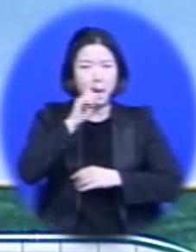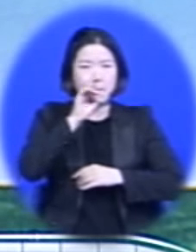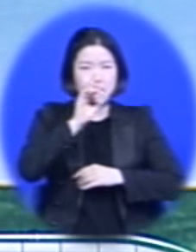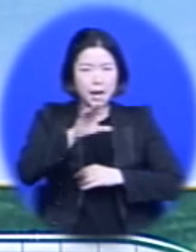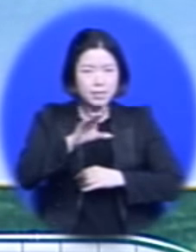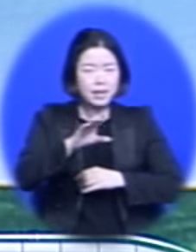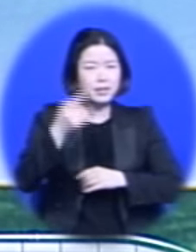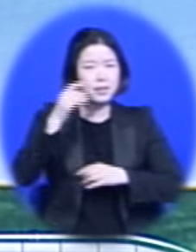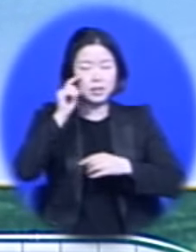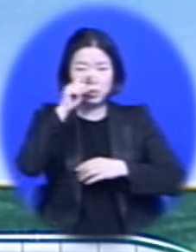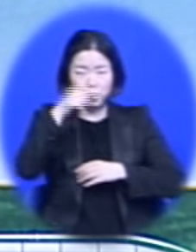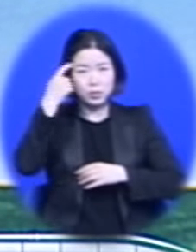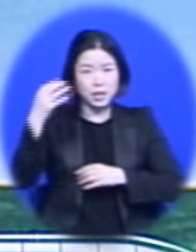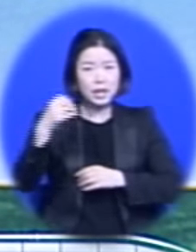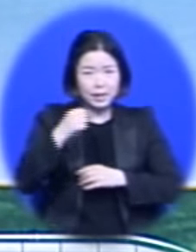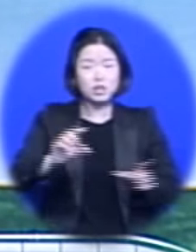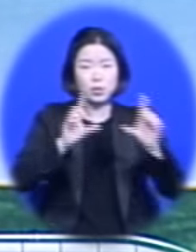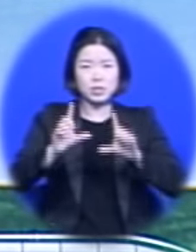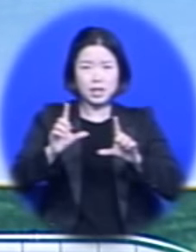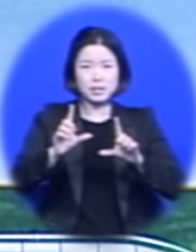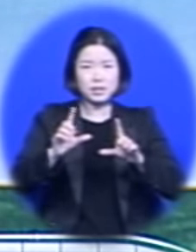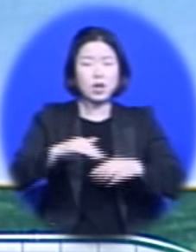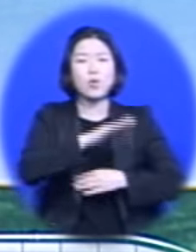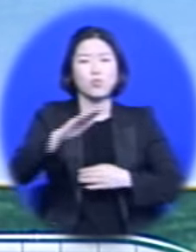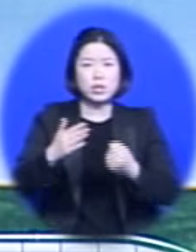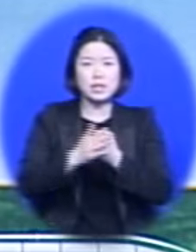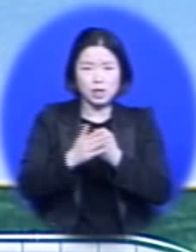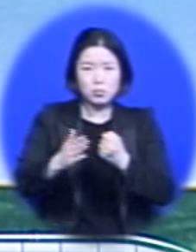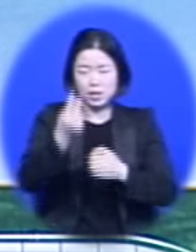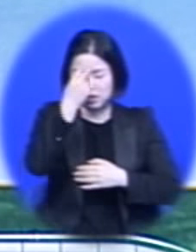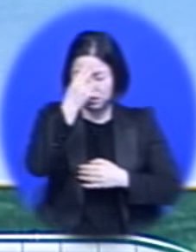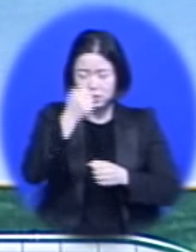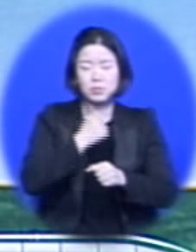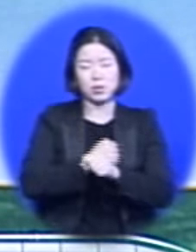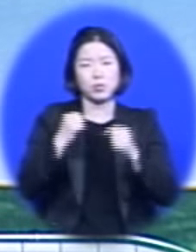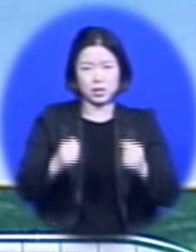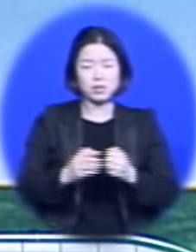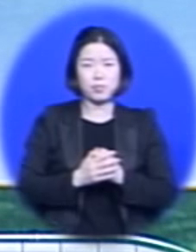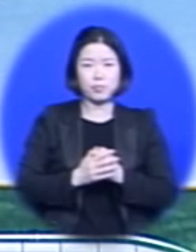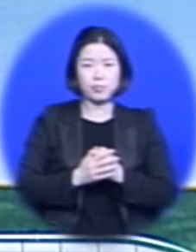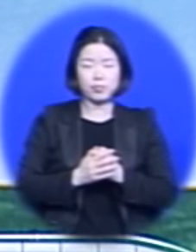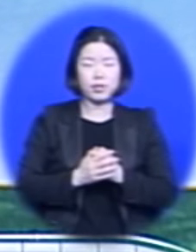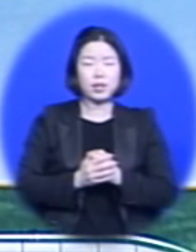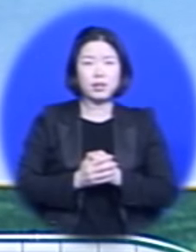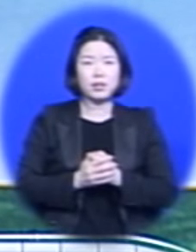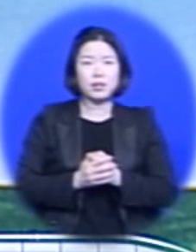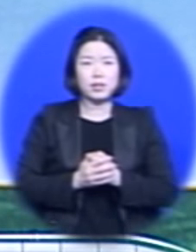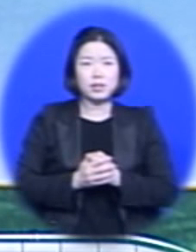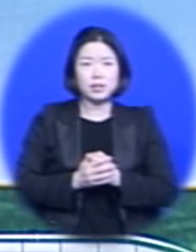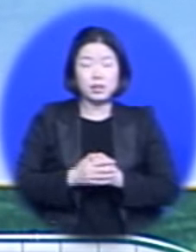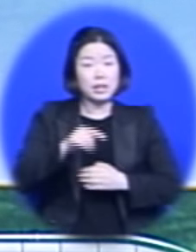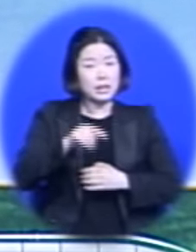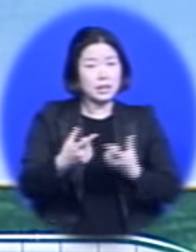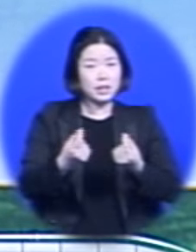끔찍한 생각을 품고 사는 성도들 때문에 근심하시는 거죠. 우리 안에 오셨으니.